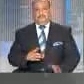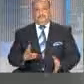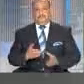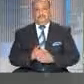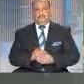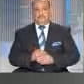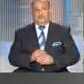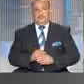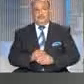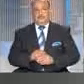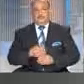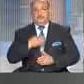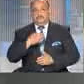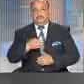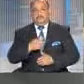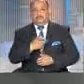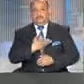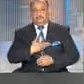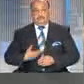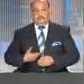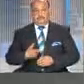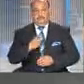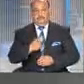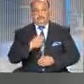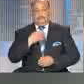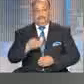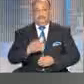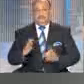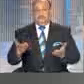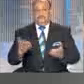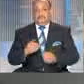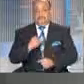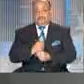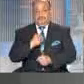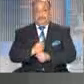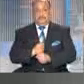الحبس، هكا هو ذاك سجمه يقول لك طبق القانون تمشي الحبس.